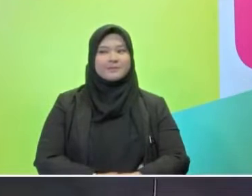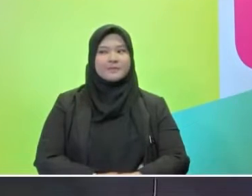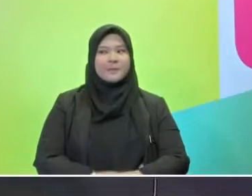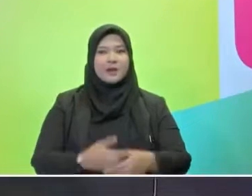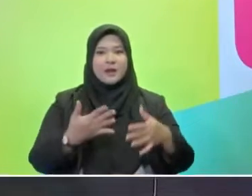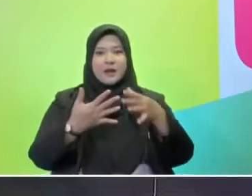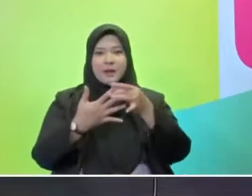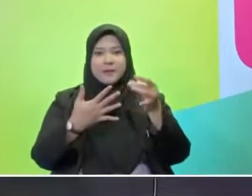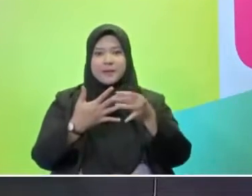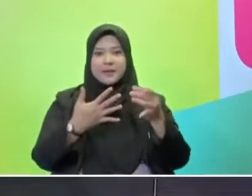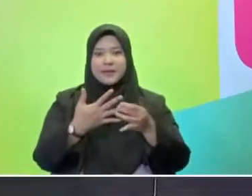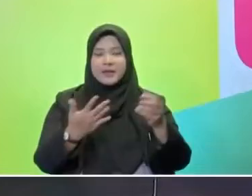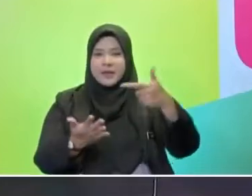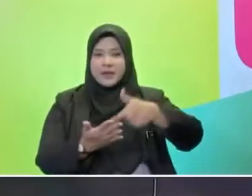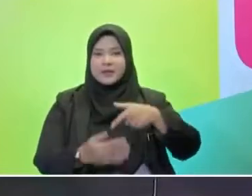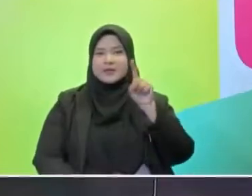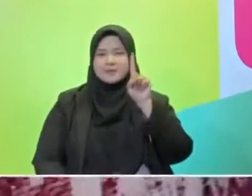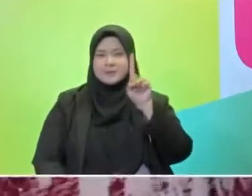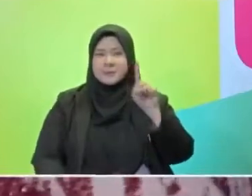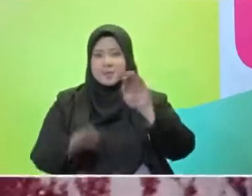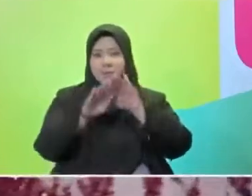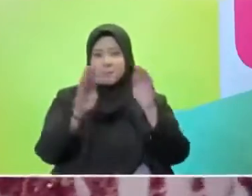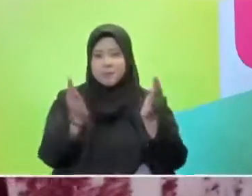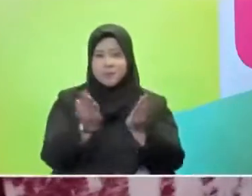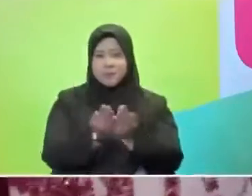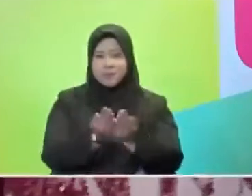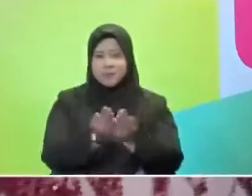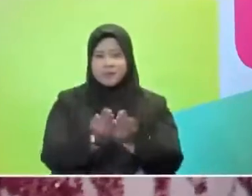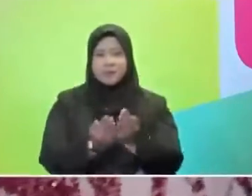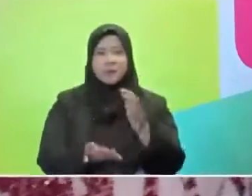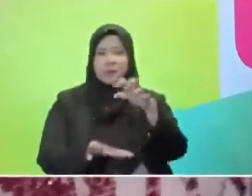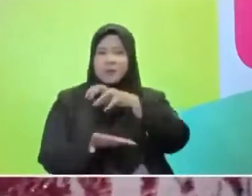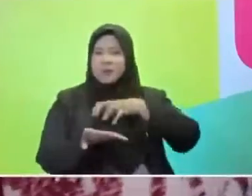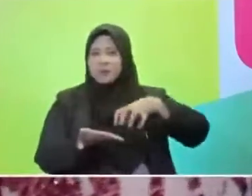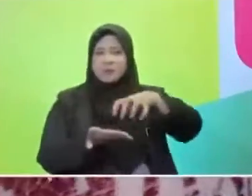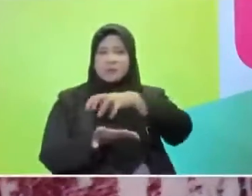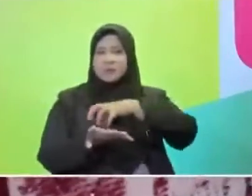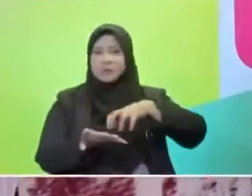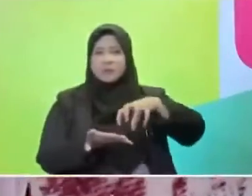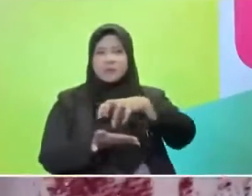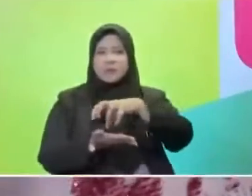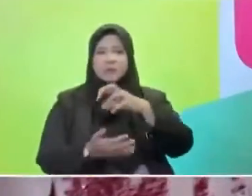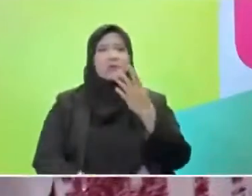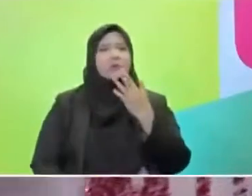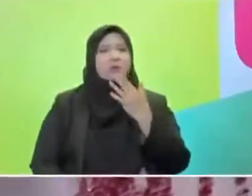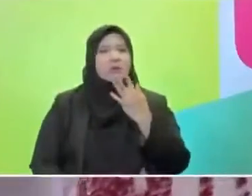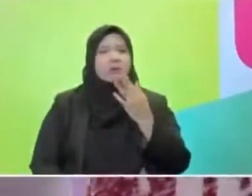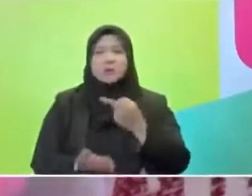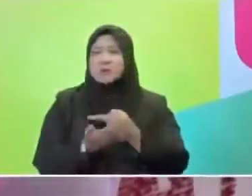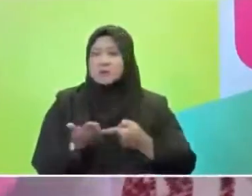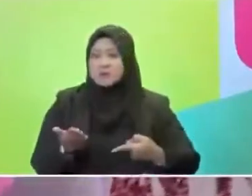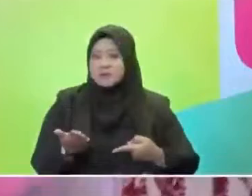Bola. Pilih-pilih-pilih. Tinggal tiga bola sahaja. Murid-murid di rumah, warna apa nak ambil ni? Kak Nisa tak nampak.